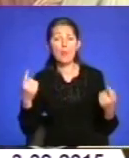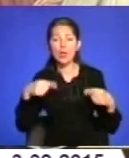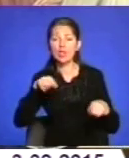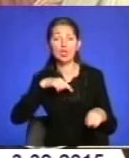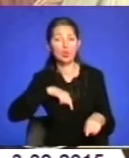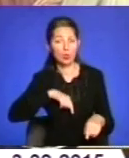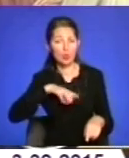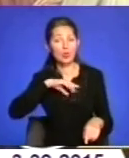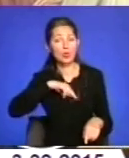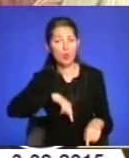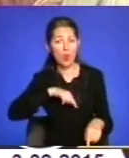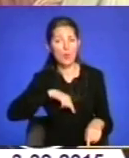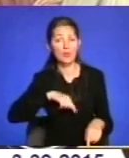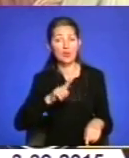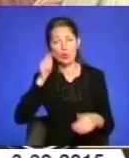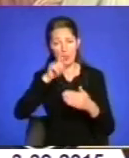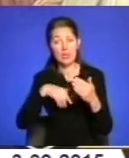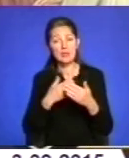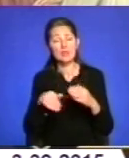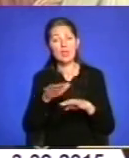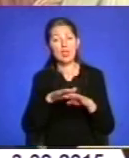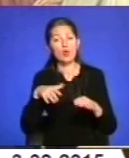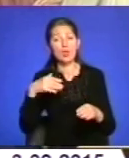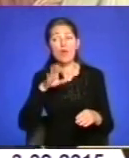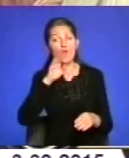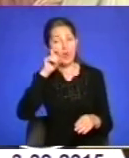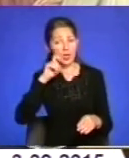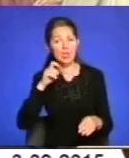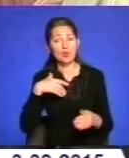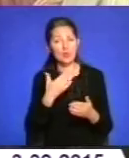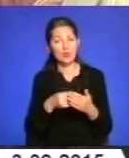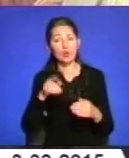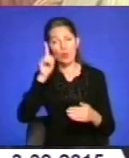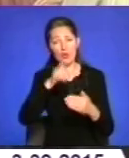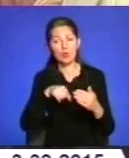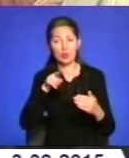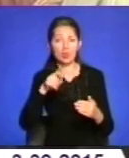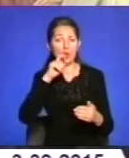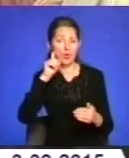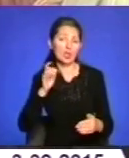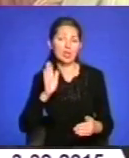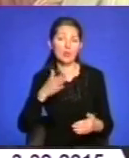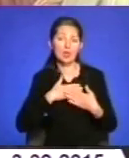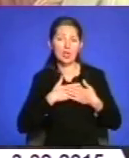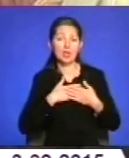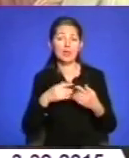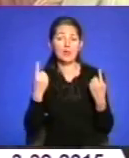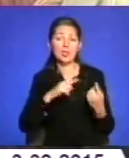вірили в свій народ, в Україну, в свою віру. Так тоді і Україна буде наша. Велика і міцна держава.